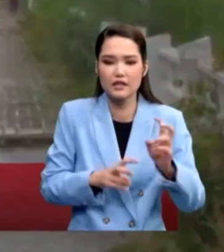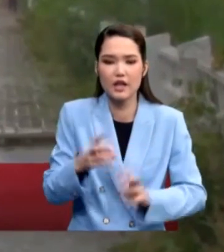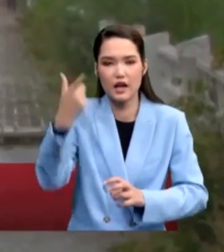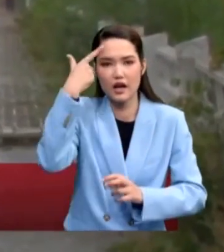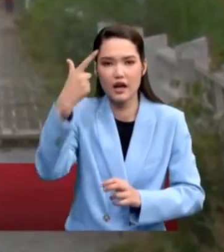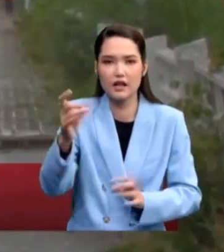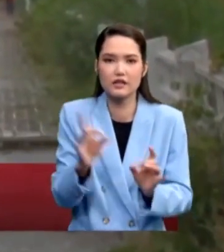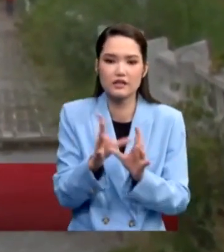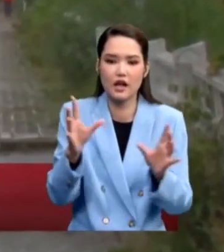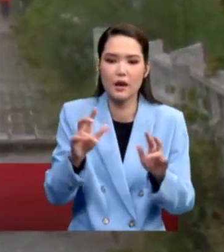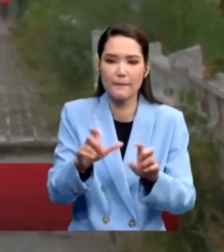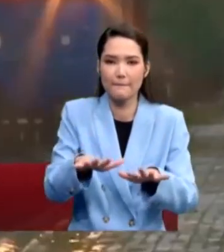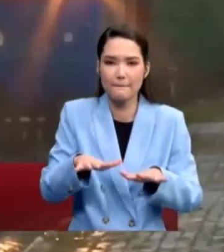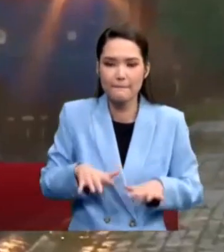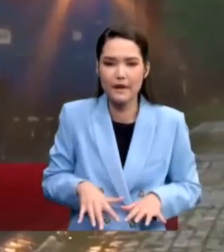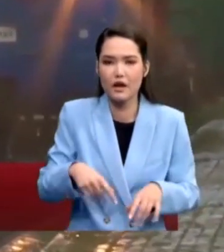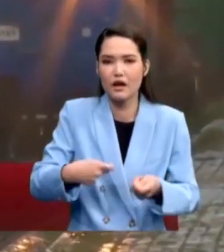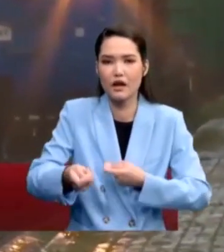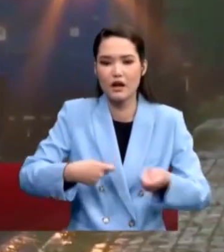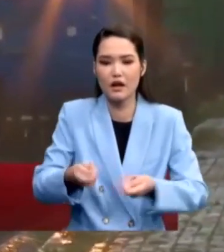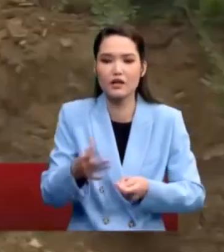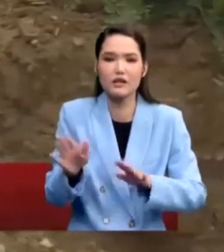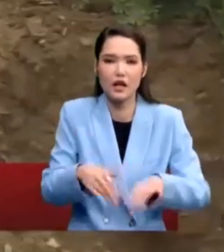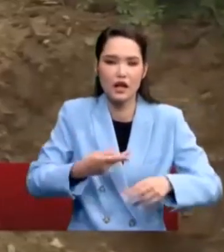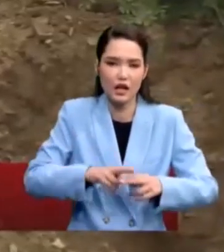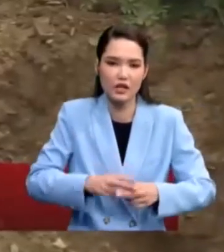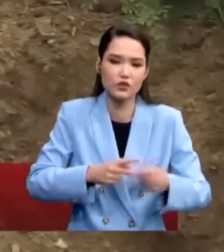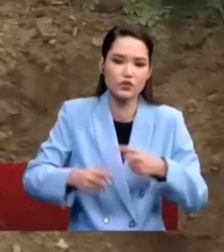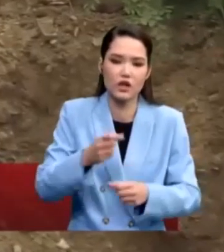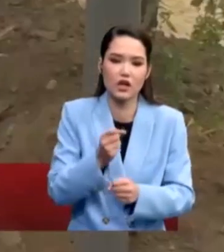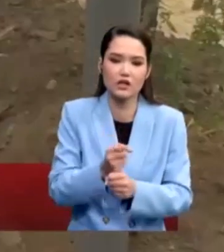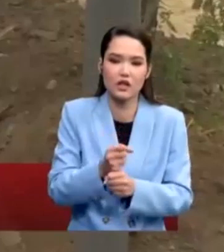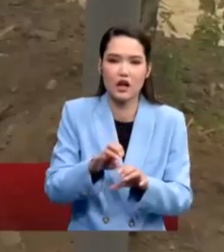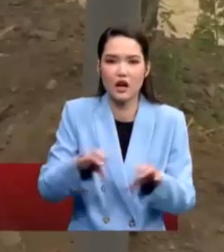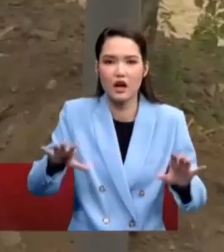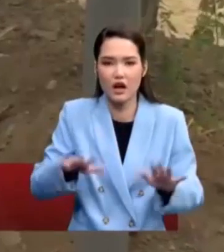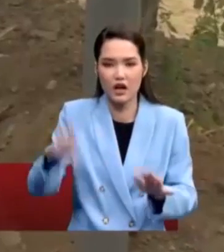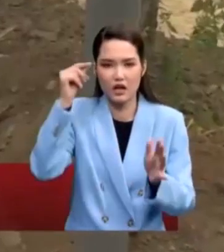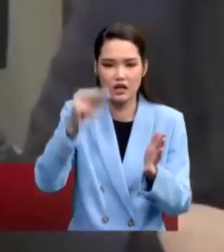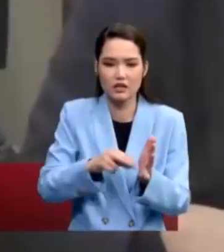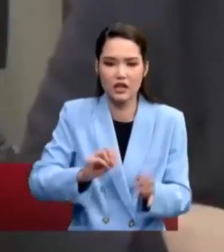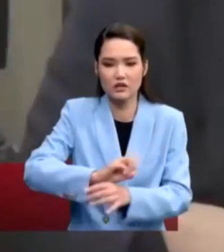о закупе пассажирских и товарных вагонов, а потом и на модернизацию канализационных очистных